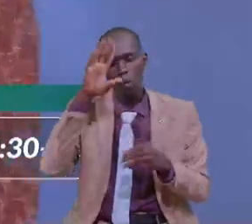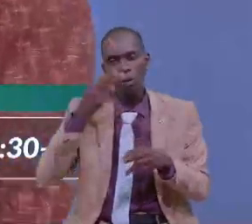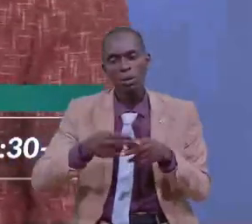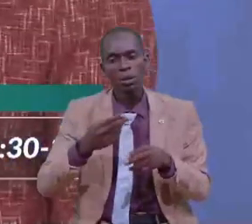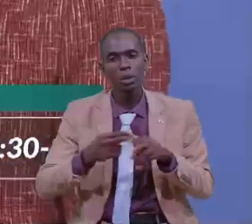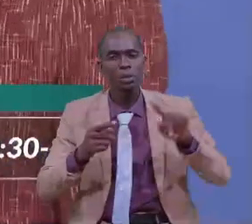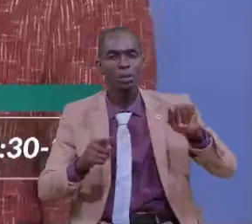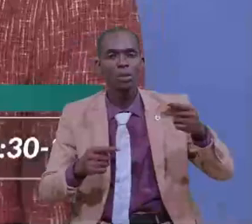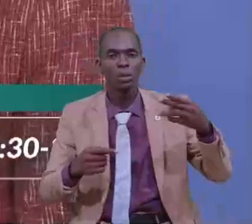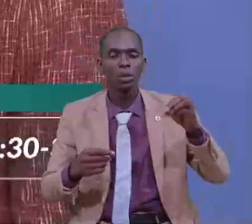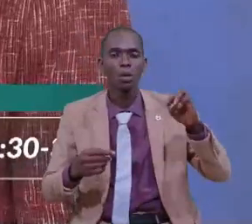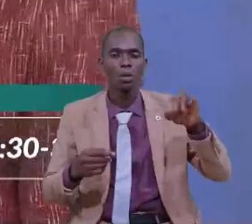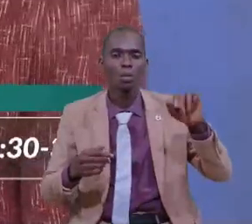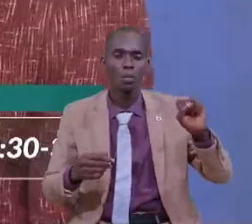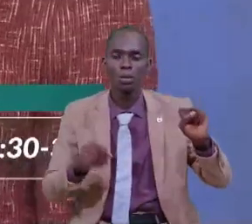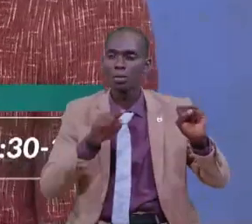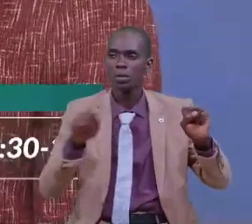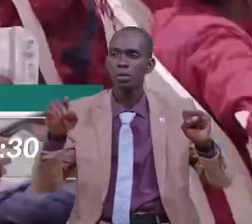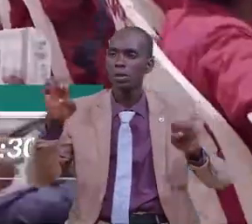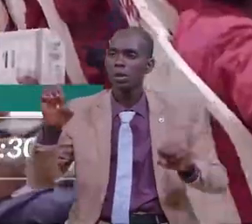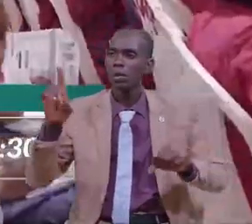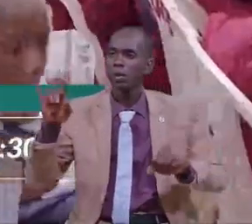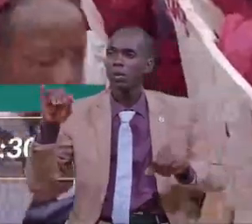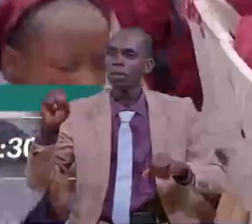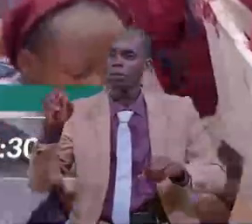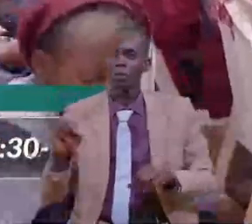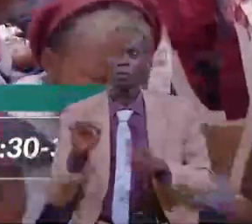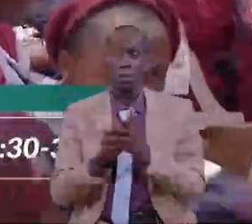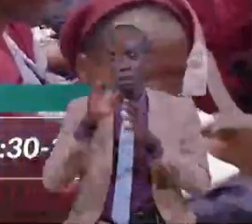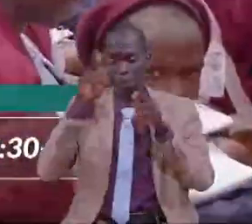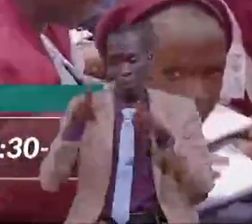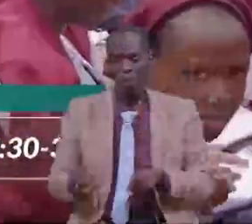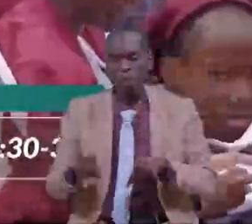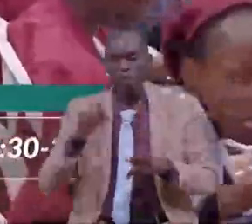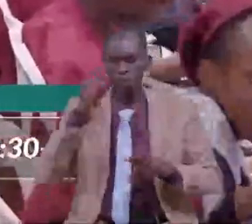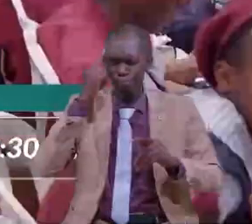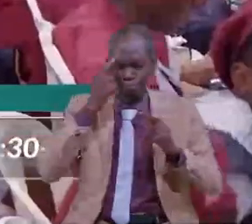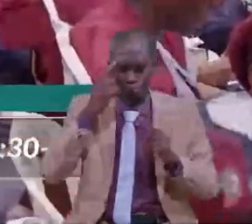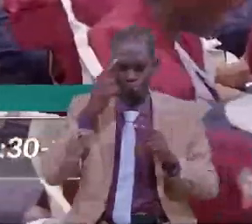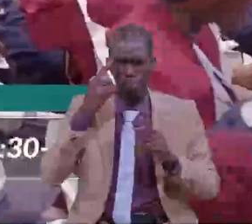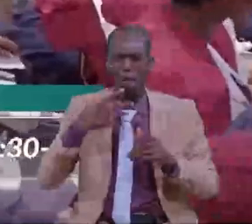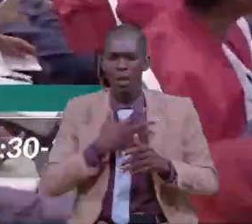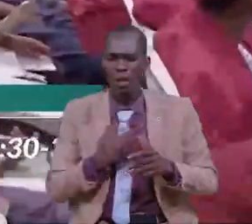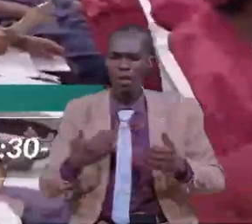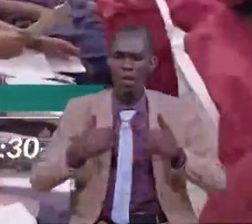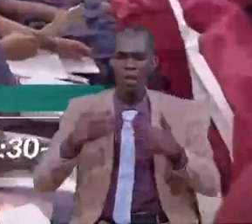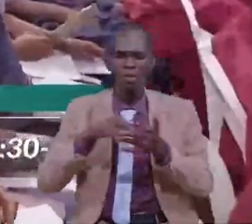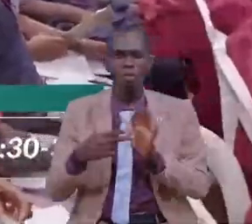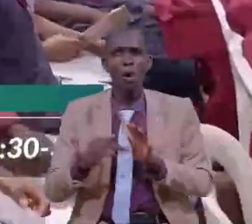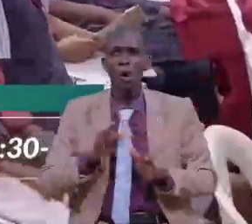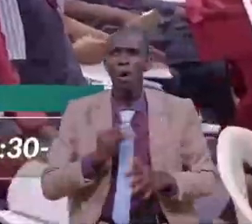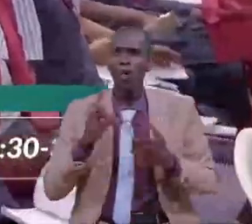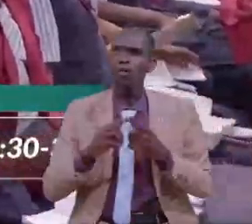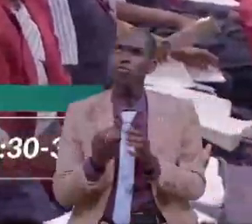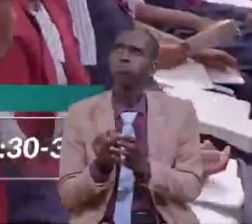Edison. Il avait un objectif. Et c'est ce que je veux avoir. Je veux illuminer le